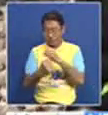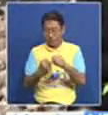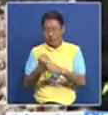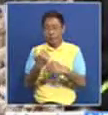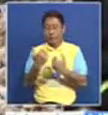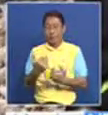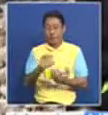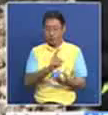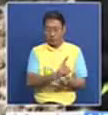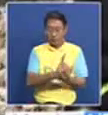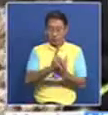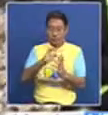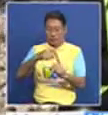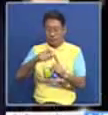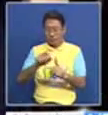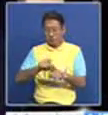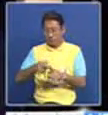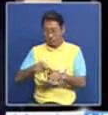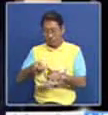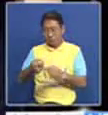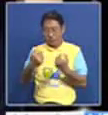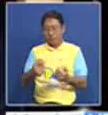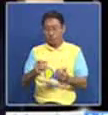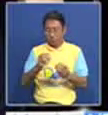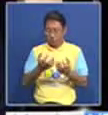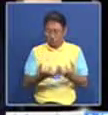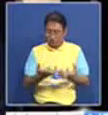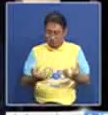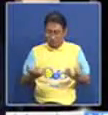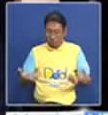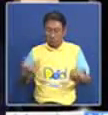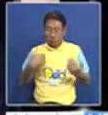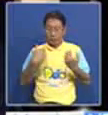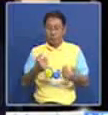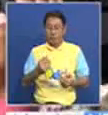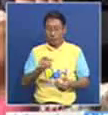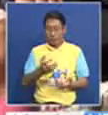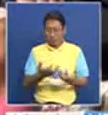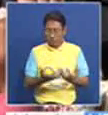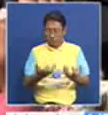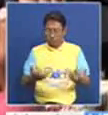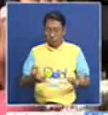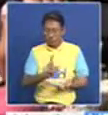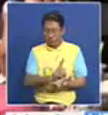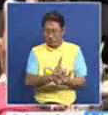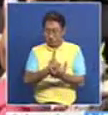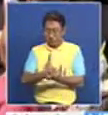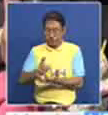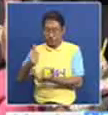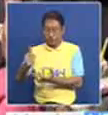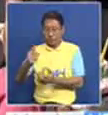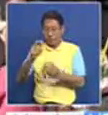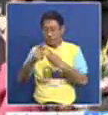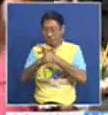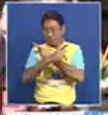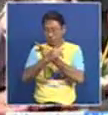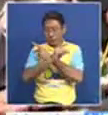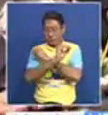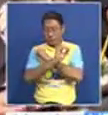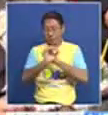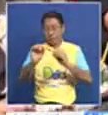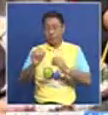ะคะกระทงจากเปลือกข้าวโพดก็ถือว่าเป็นหนึ่งวัสดุนะคะที่สามารถใช้ลอยน้ำได้แล้วก็ไม่เป็นพิษกับสิ่งแวดล้อมอีกด้วย